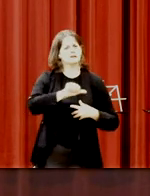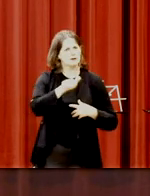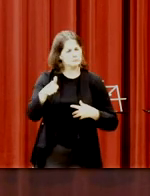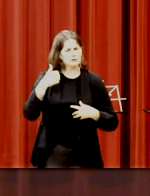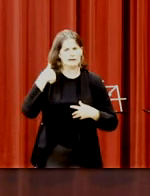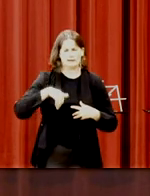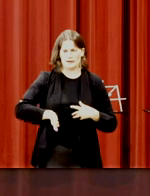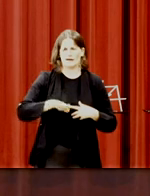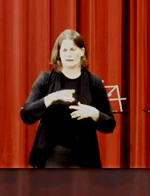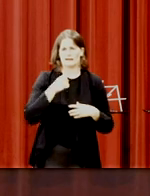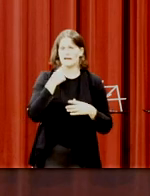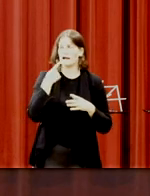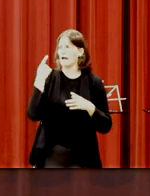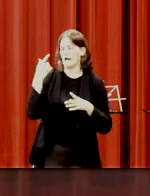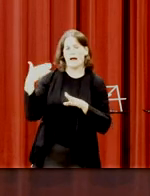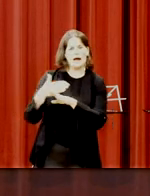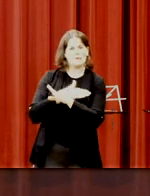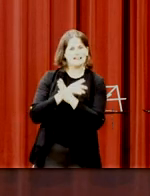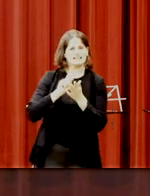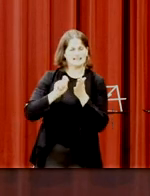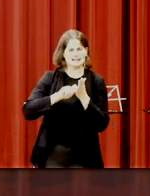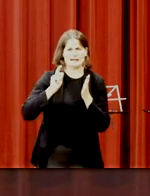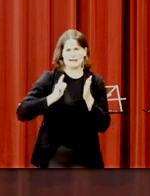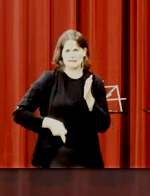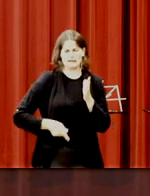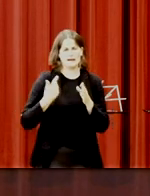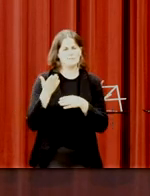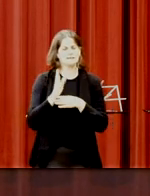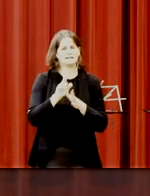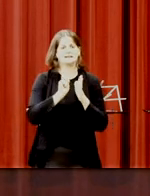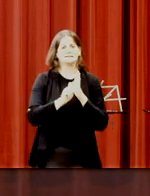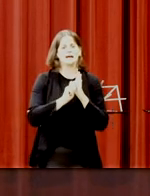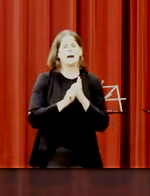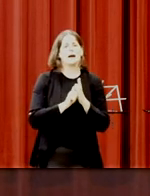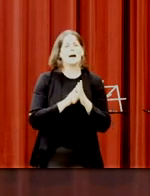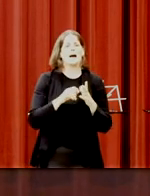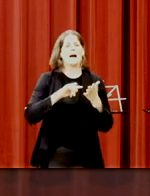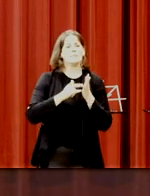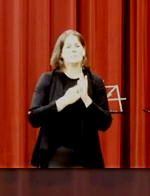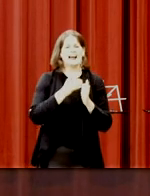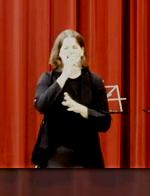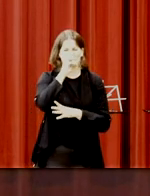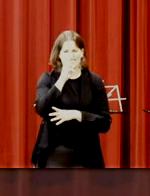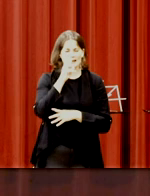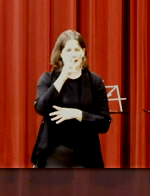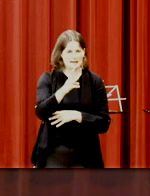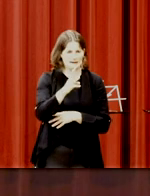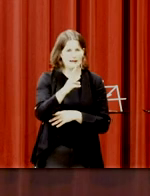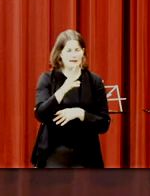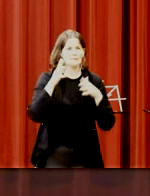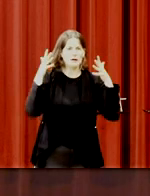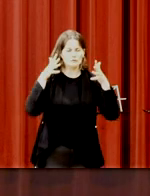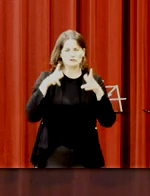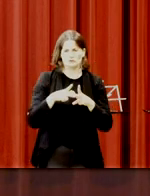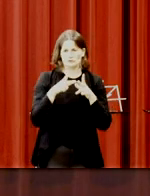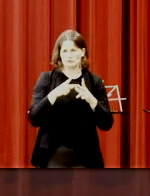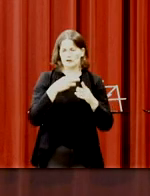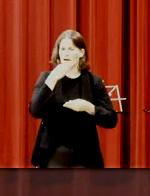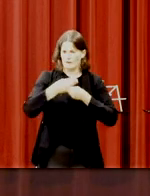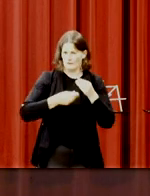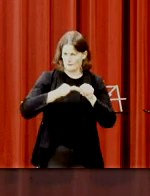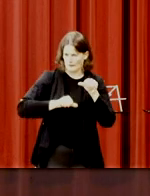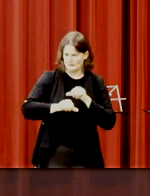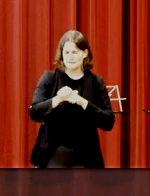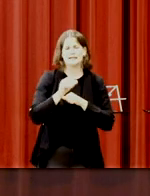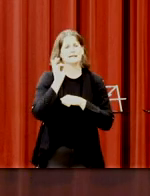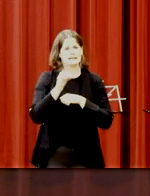que el Consell Social dugui a terme. I sí, hem sigut primerencs, puntuals, ho hem aprovat de seguida. Som de les primeres posicions en